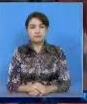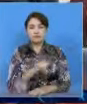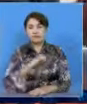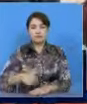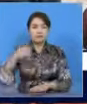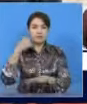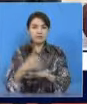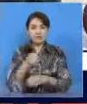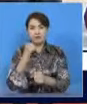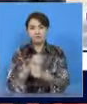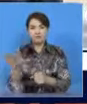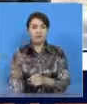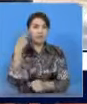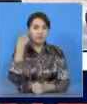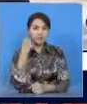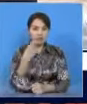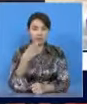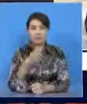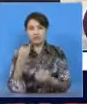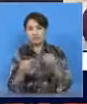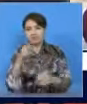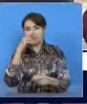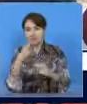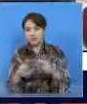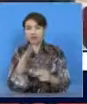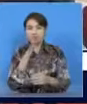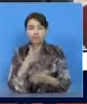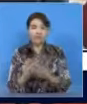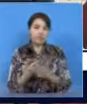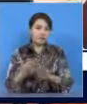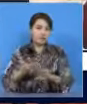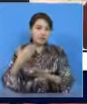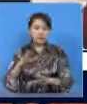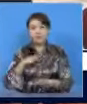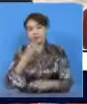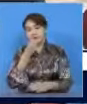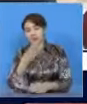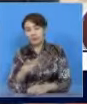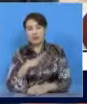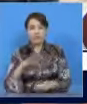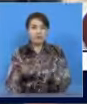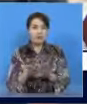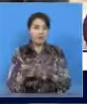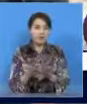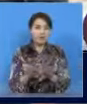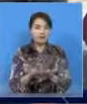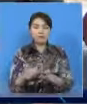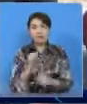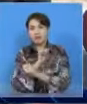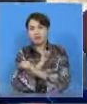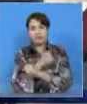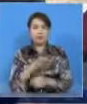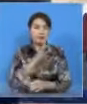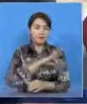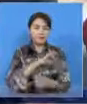Самое главное, сделайте все качественно. И если закончите в срок или даже раньше, было бы хорошо, так как подобные места для отдыха с